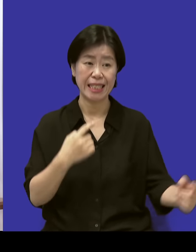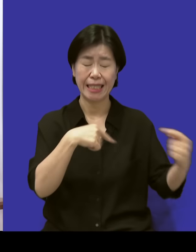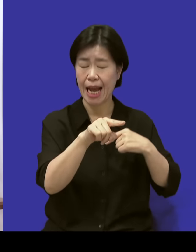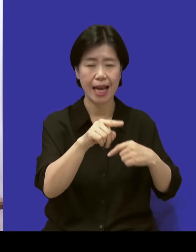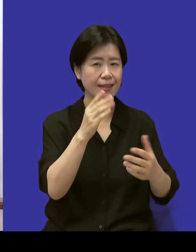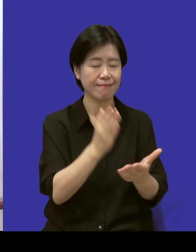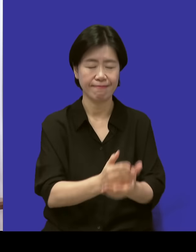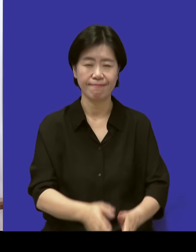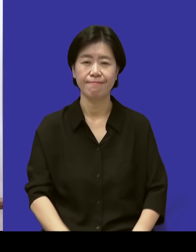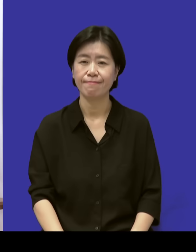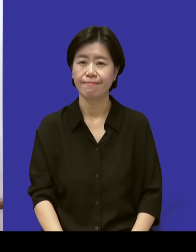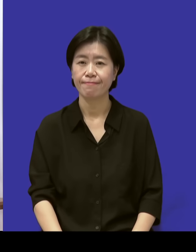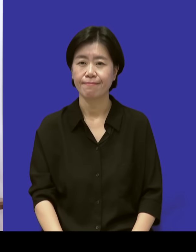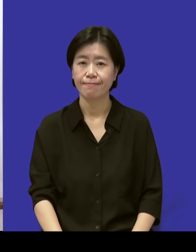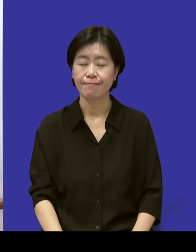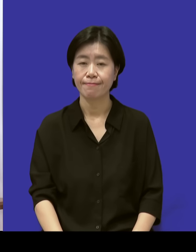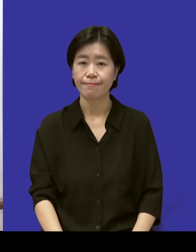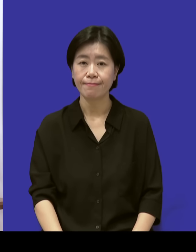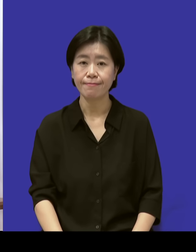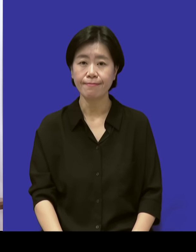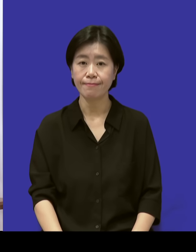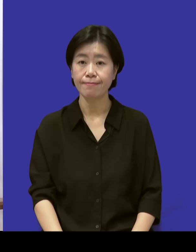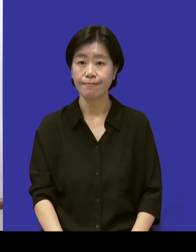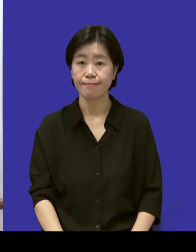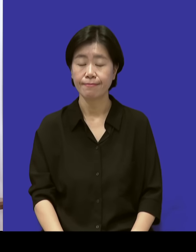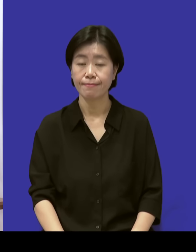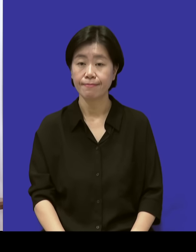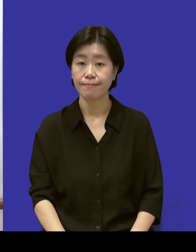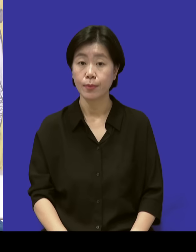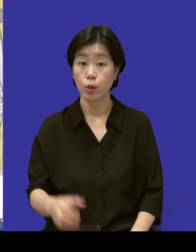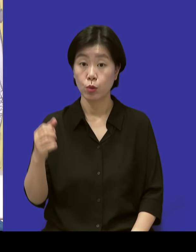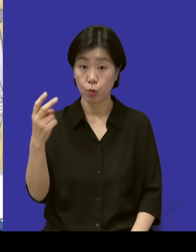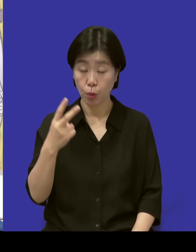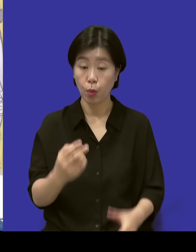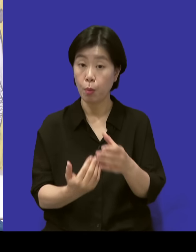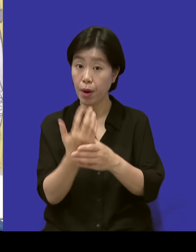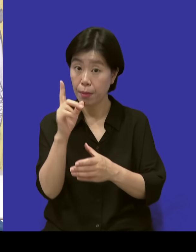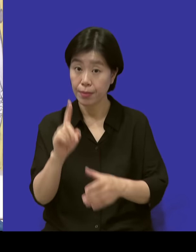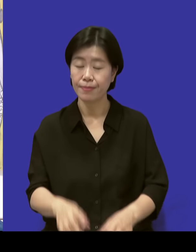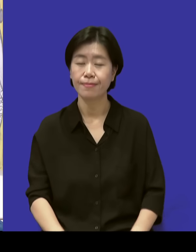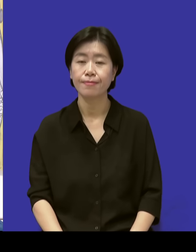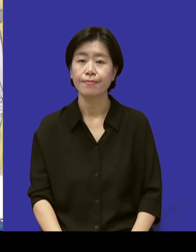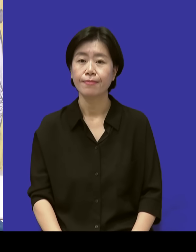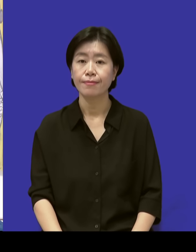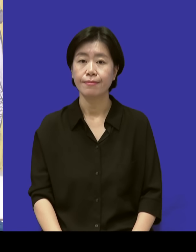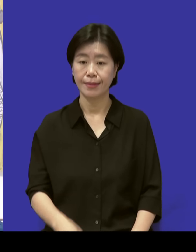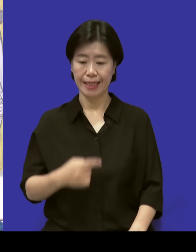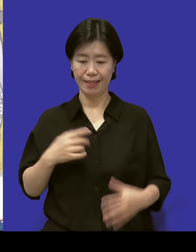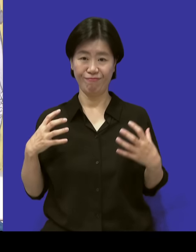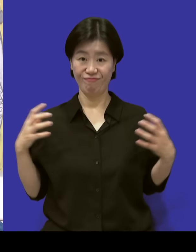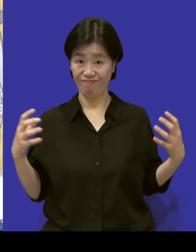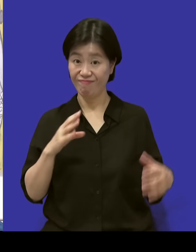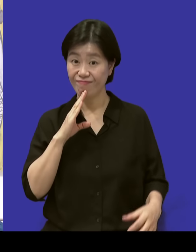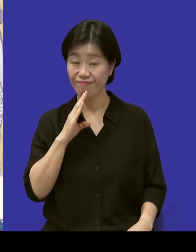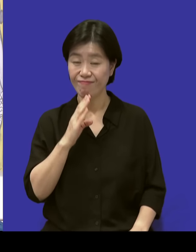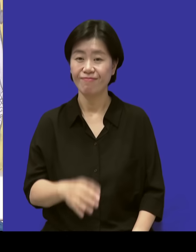계기라고 할 건 아닌데, 이런 사건이 있었어요. 예. 사실 제가 덩치가 좀 있다 보니까